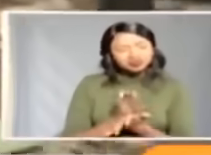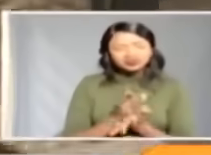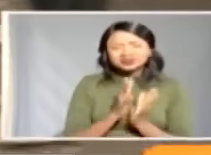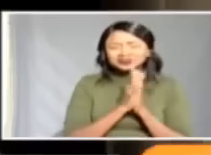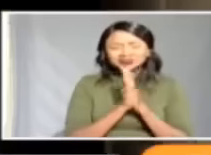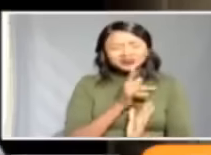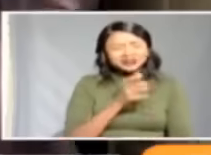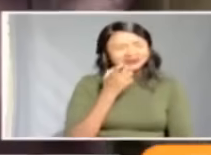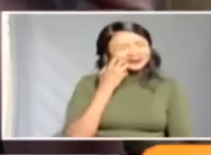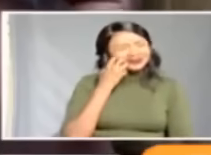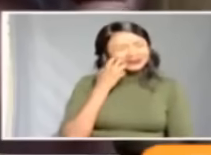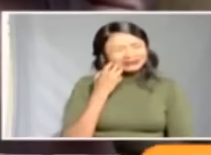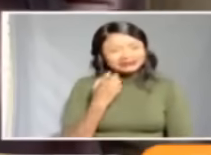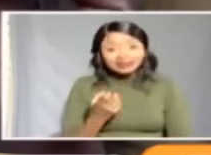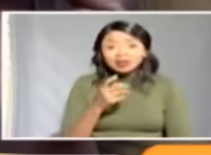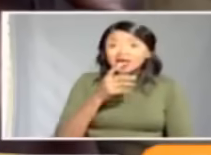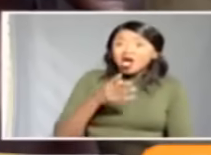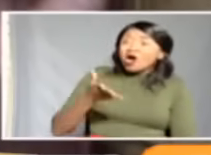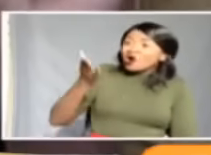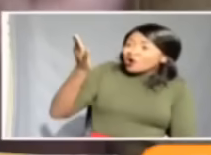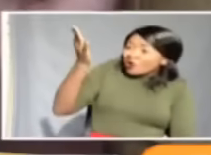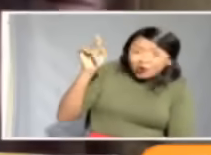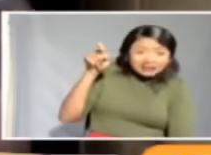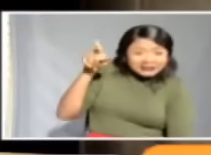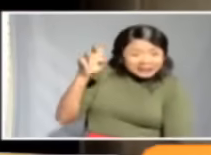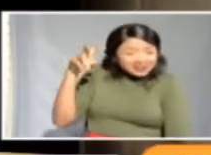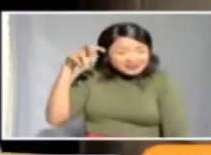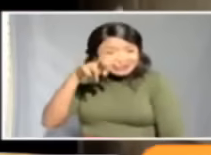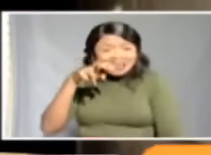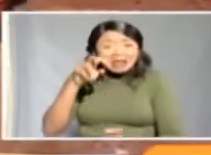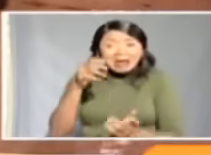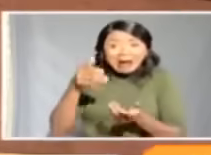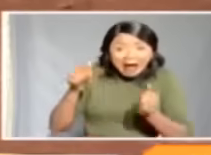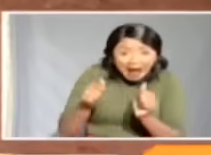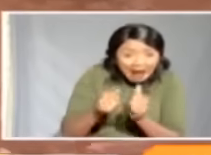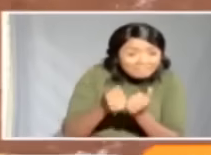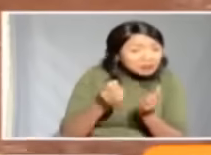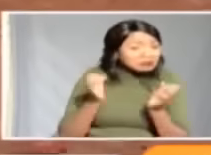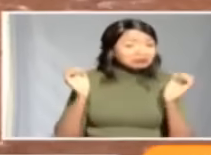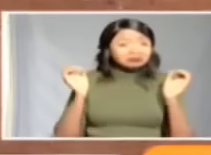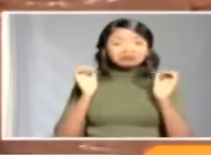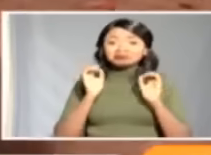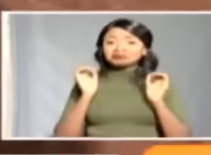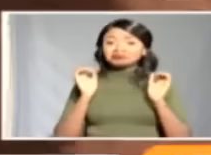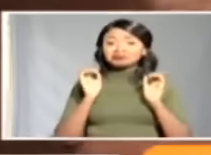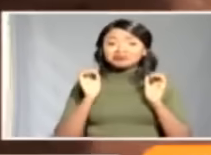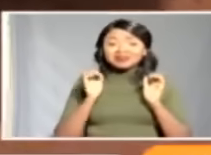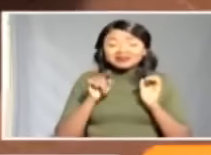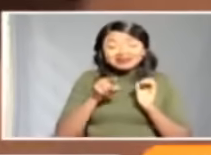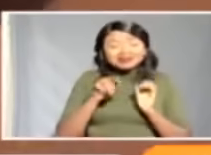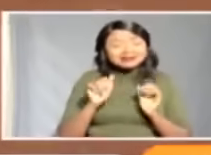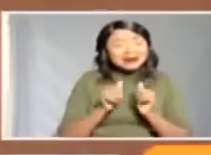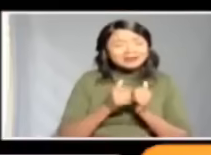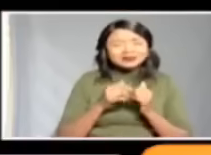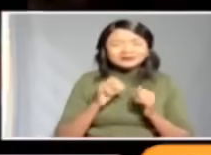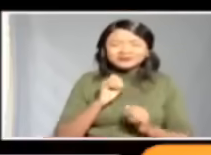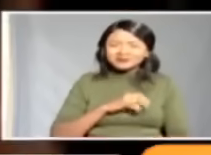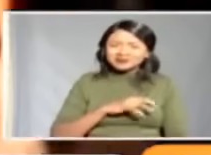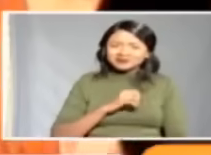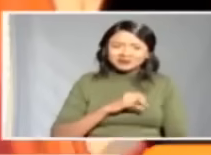kuchukiza mbele ya Mungu Mwenyezi, hata haijawahi fanyika. Na baadhi ya matukio ni ya kuogofya.